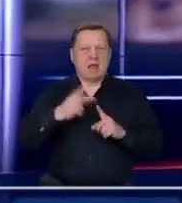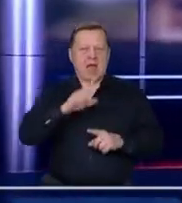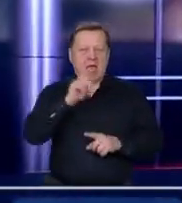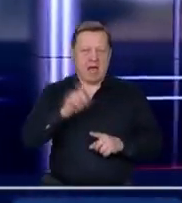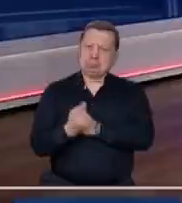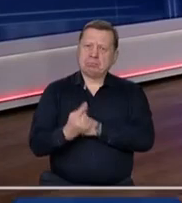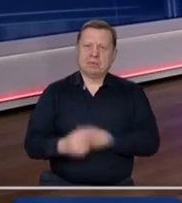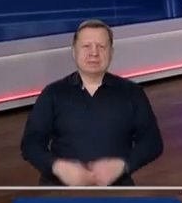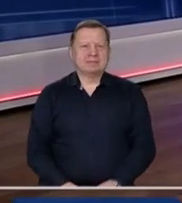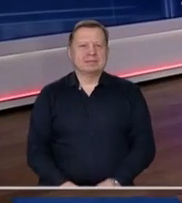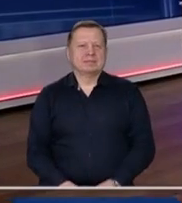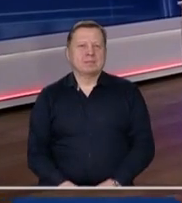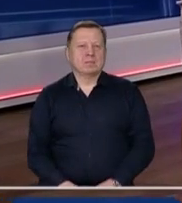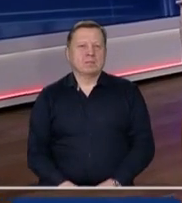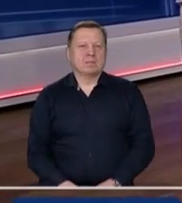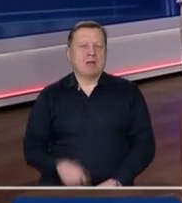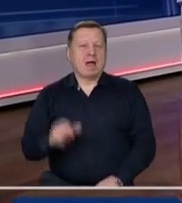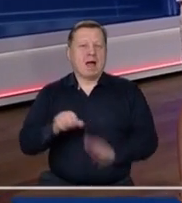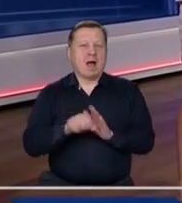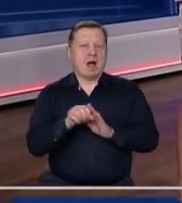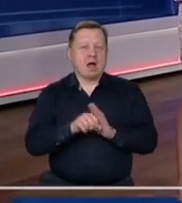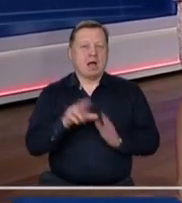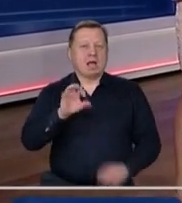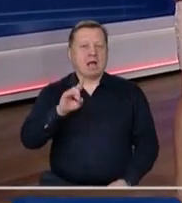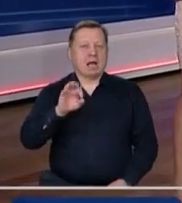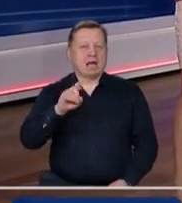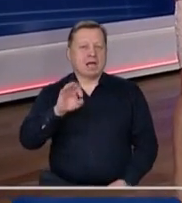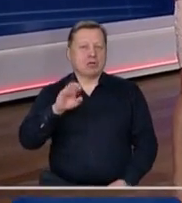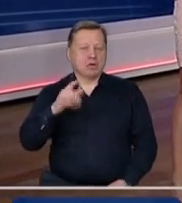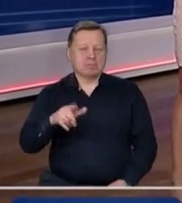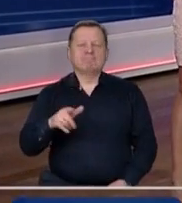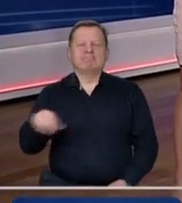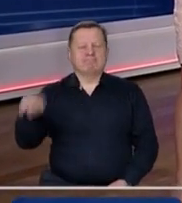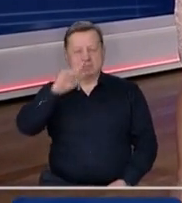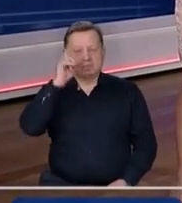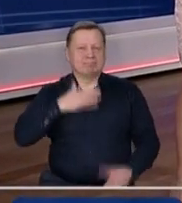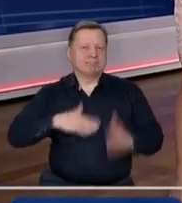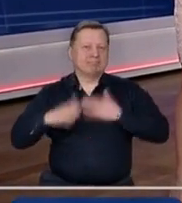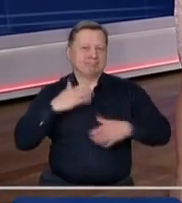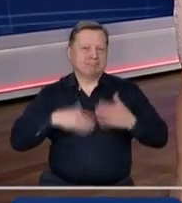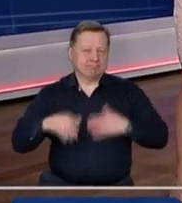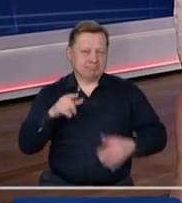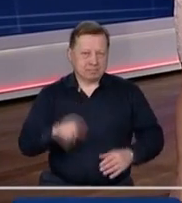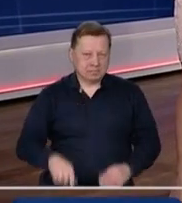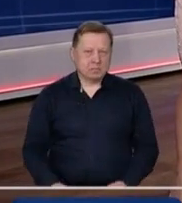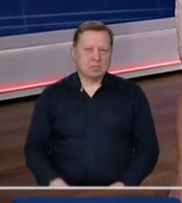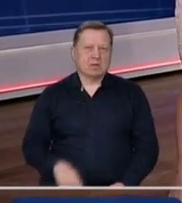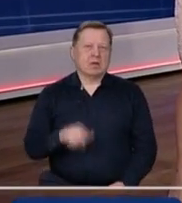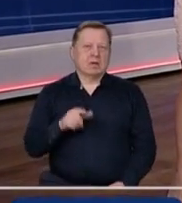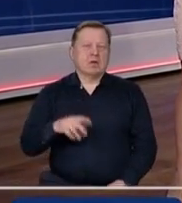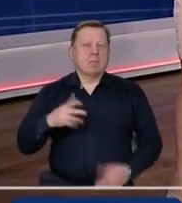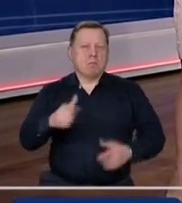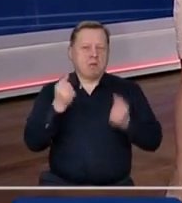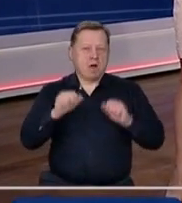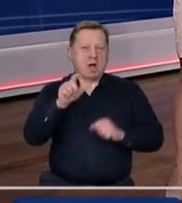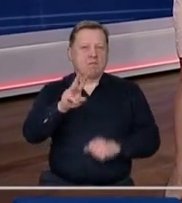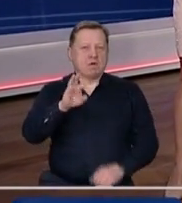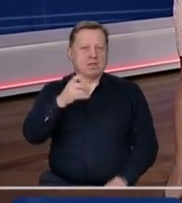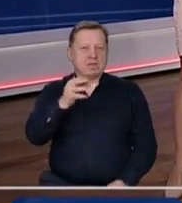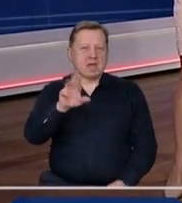deser. Fani aktorki Gal Gadot mają powody do zadowolenia. Od premiery drugiej odsłony przygód superbohaterki Wonder